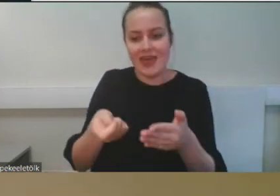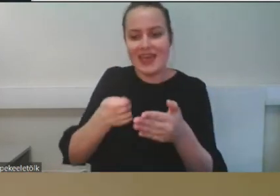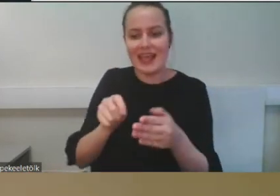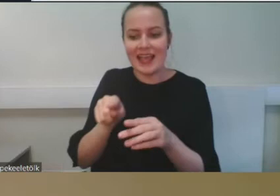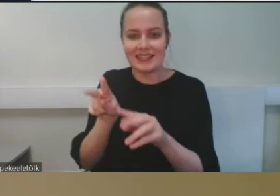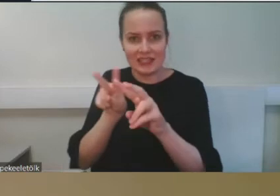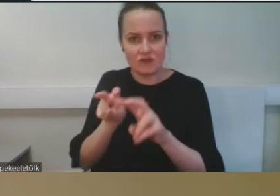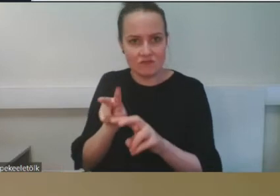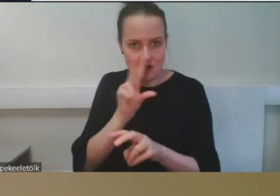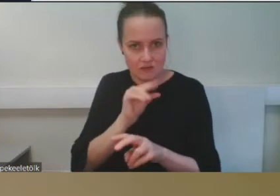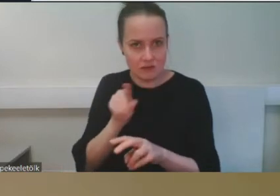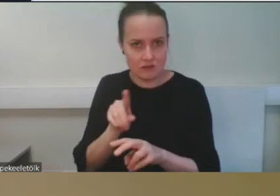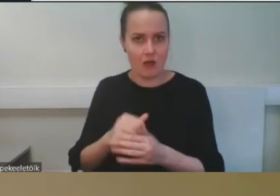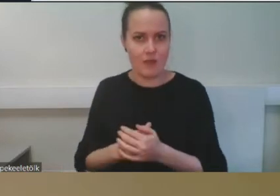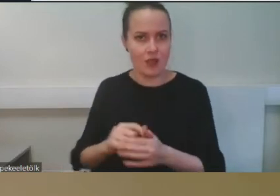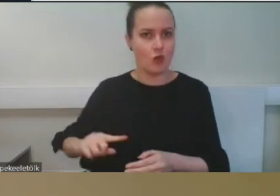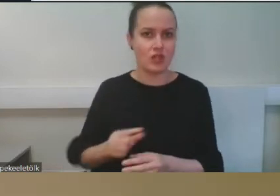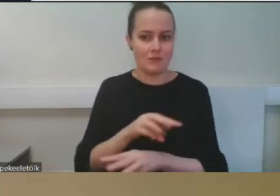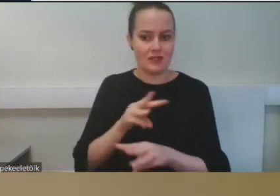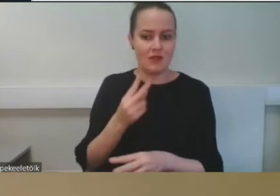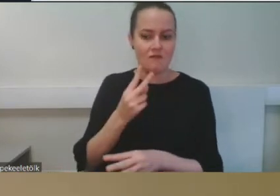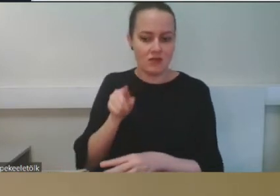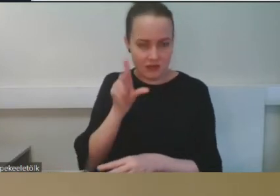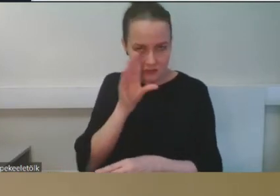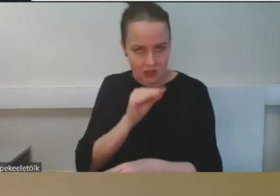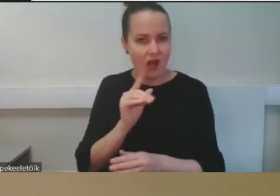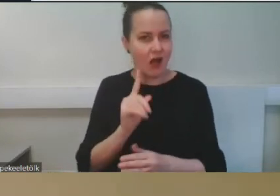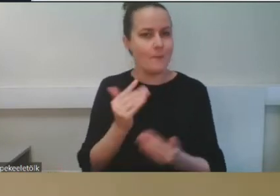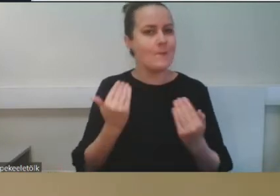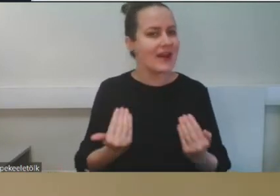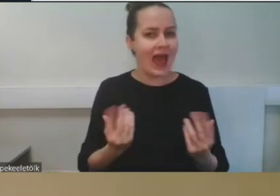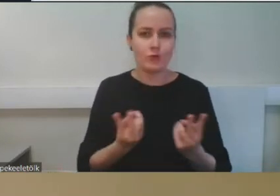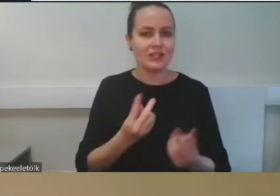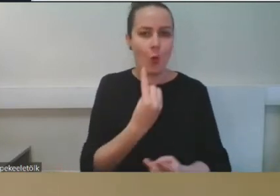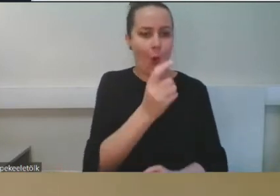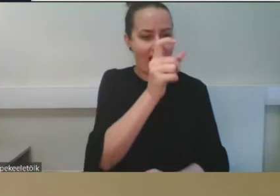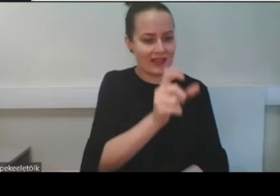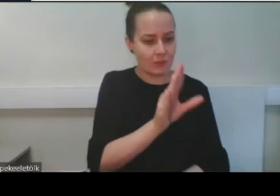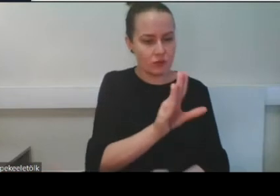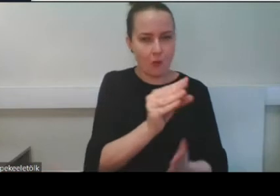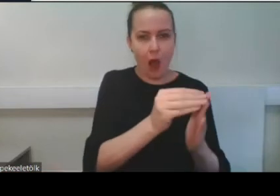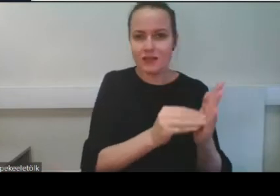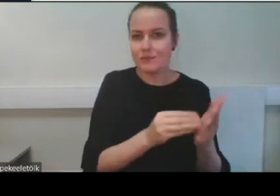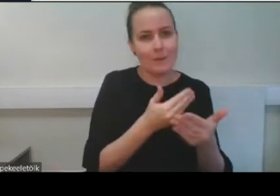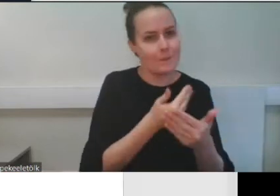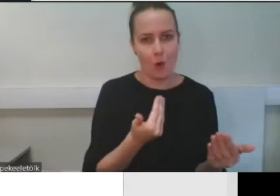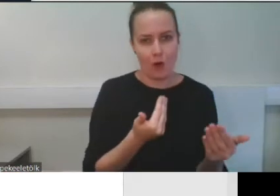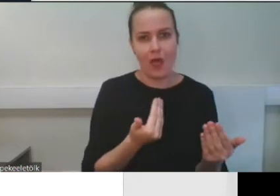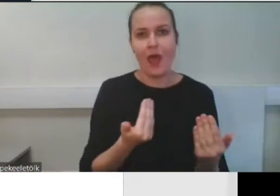näitajate puhul mõnevõrra erinevad, aga põhimõte on nendel kõigil üks, et arvestada, et teatud osa on nii-öelda ühist